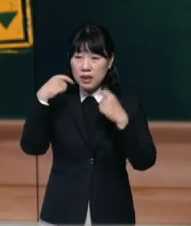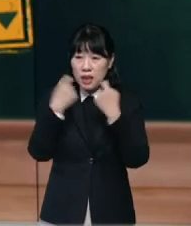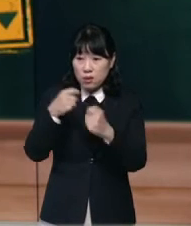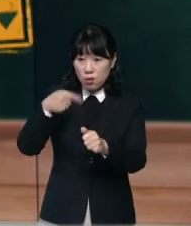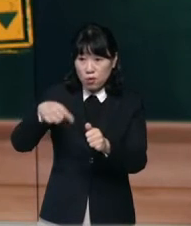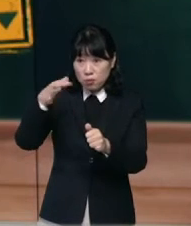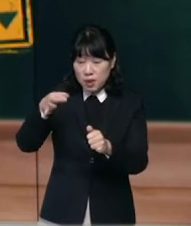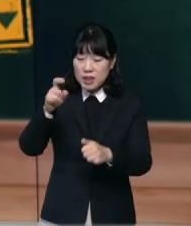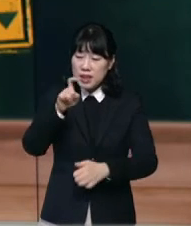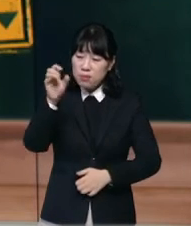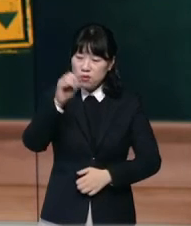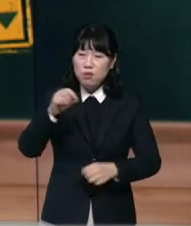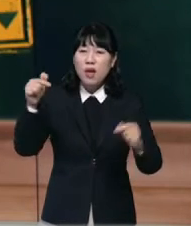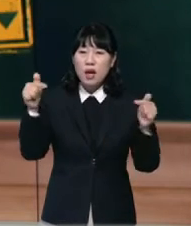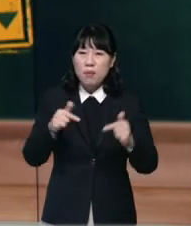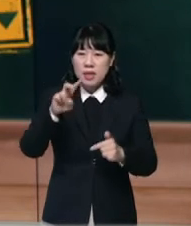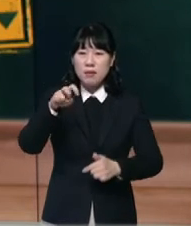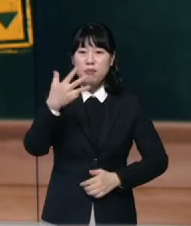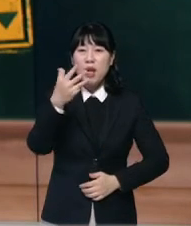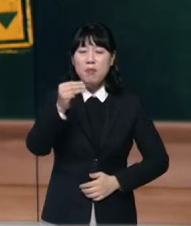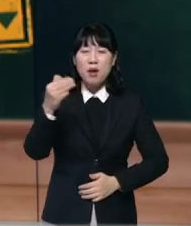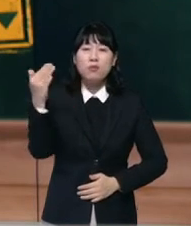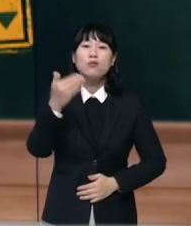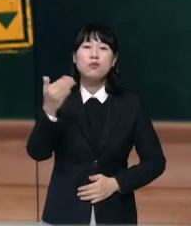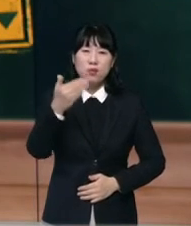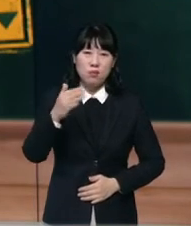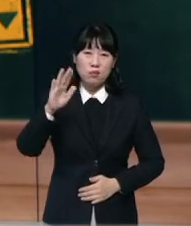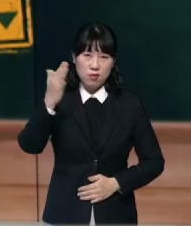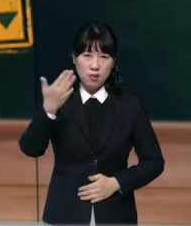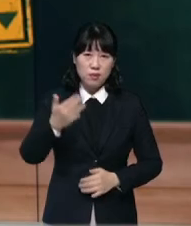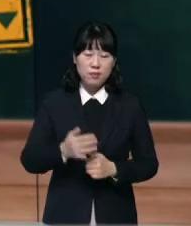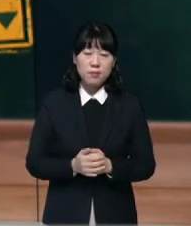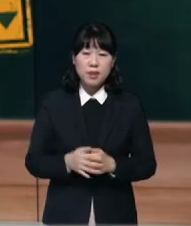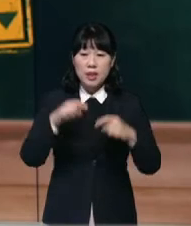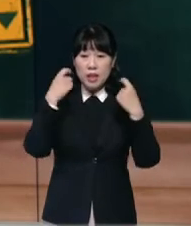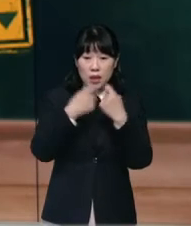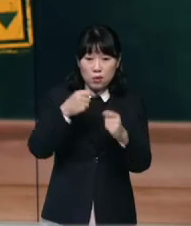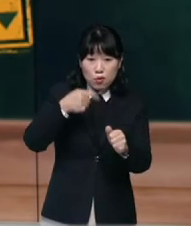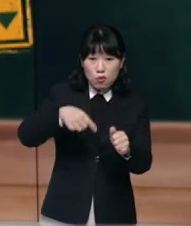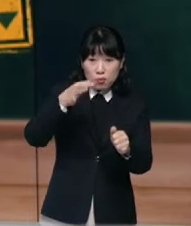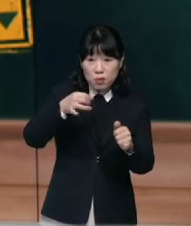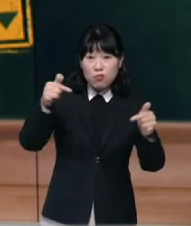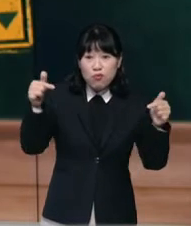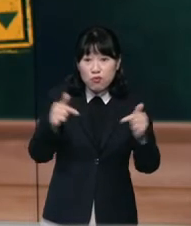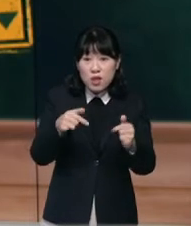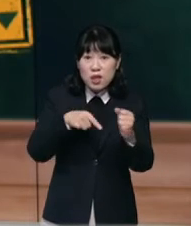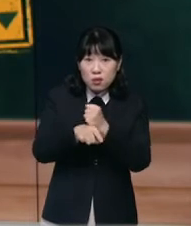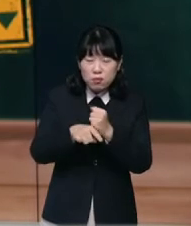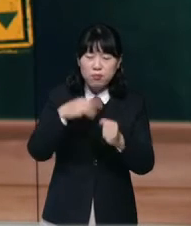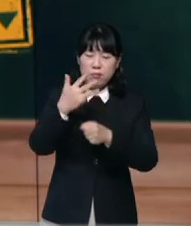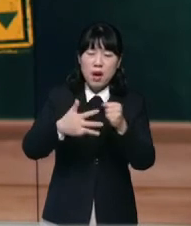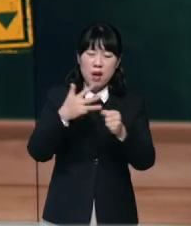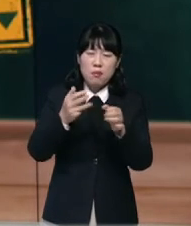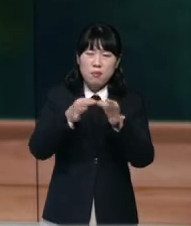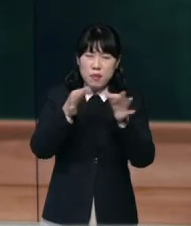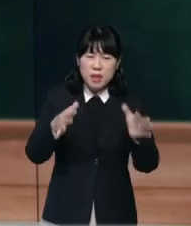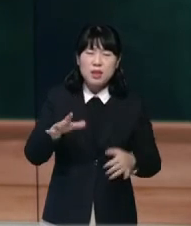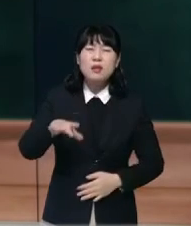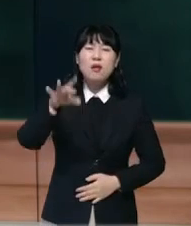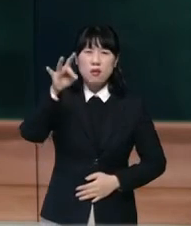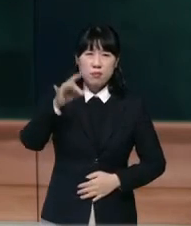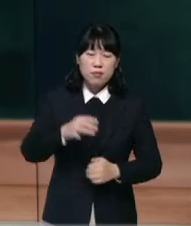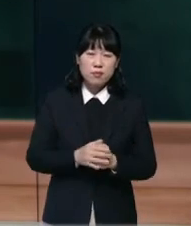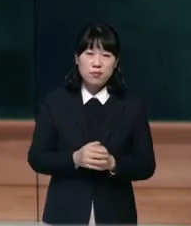감소 에 28만 9천 원을 기록했습니다 사교육비가 감소한 것은 8년 만에 처음입니다